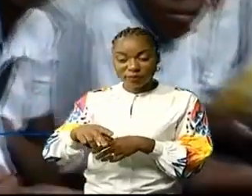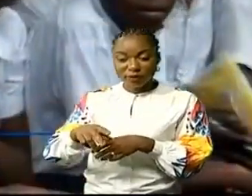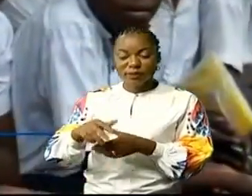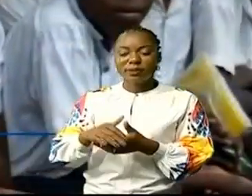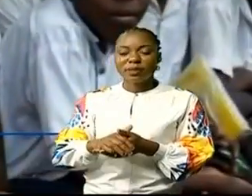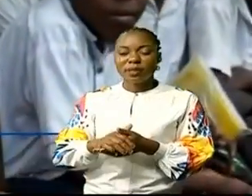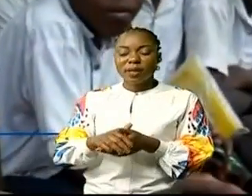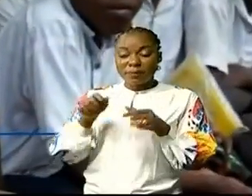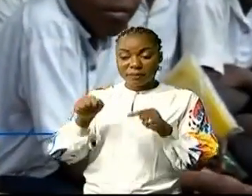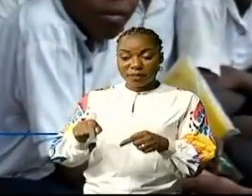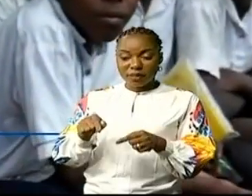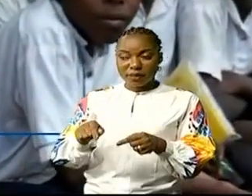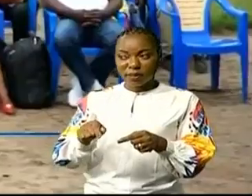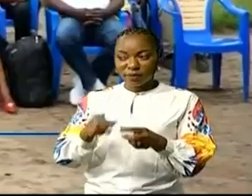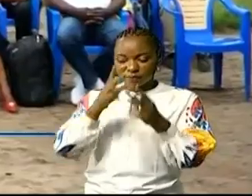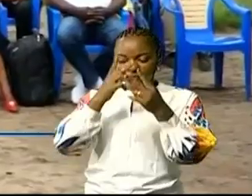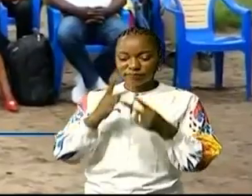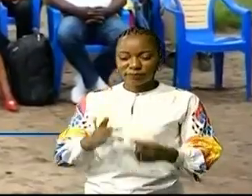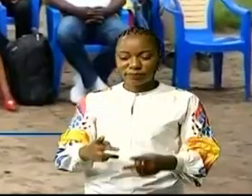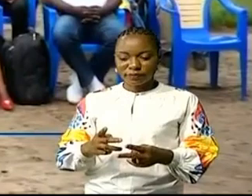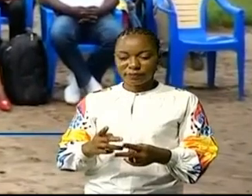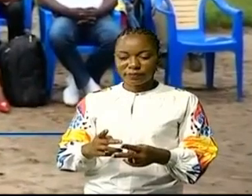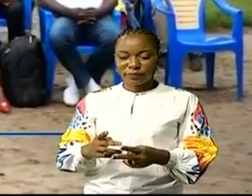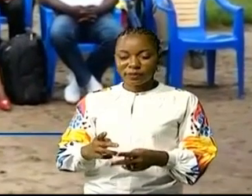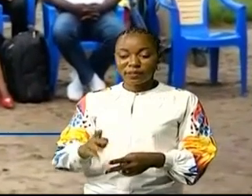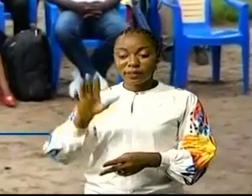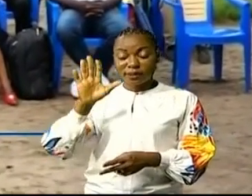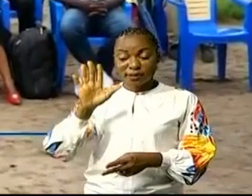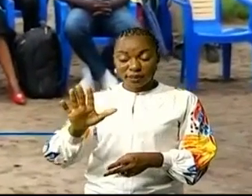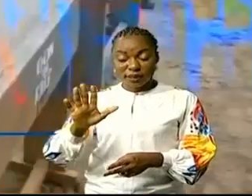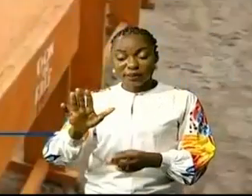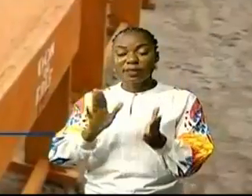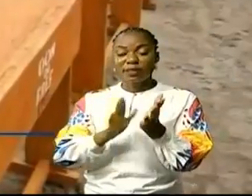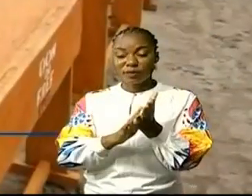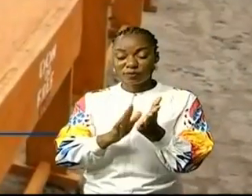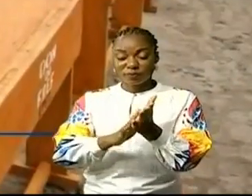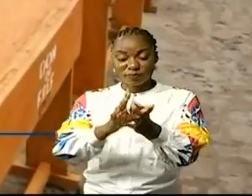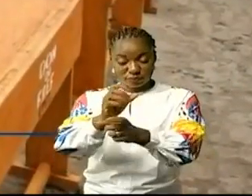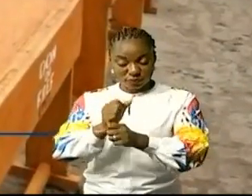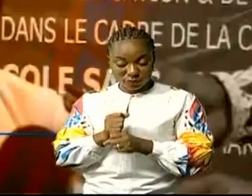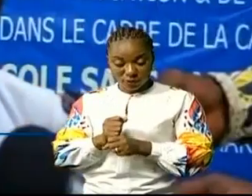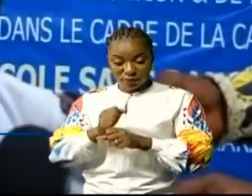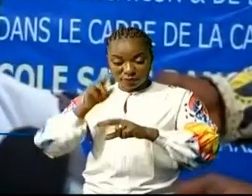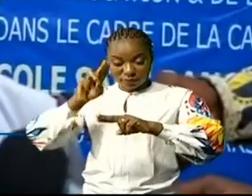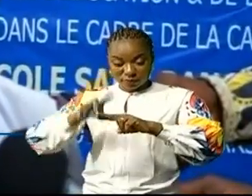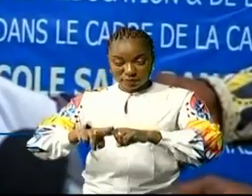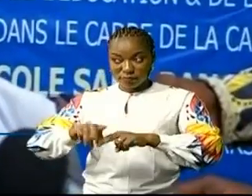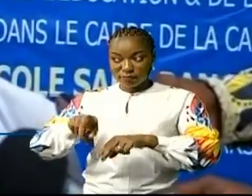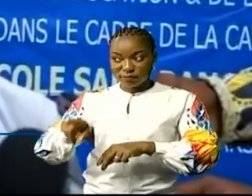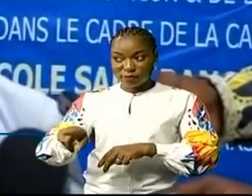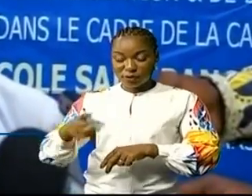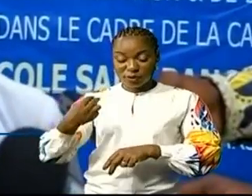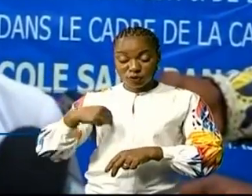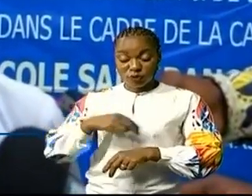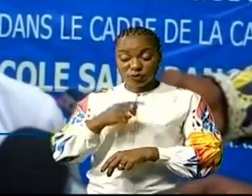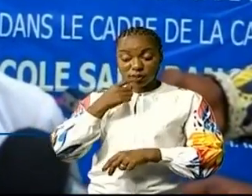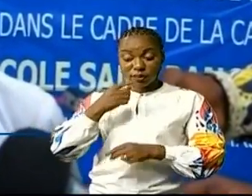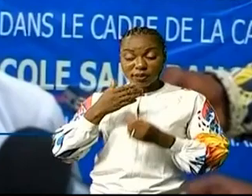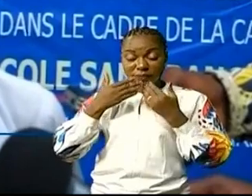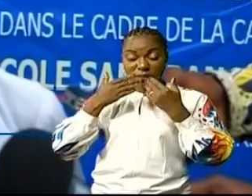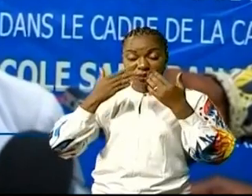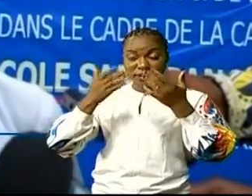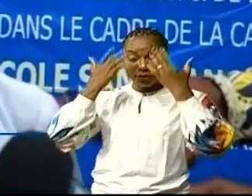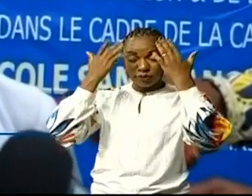ont connu un plus-value. 5 de ces écoles ont bénéficié de bons pupitres. Remercions les